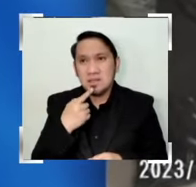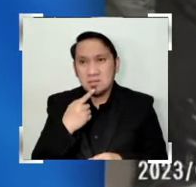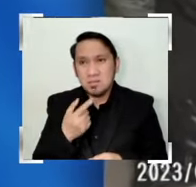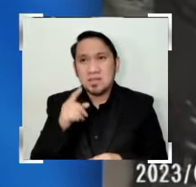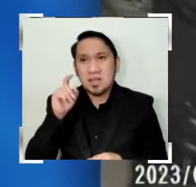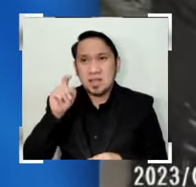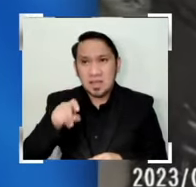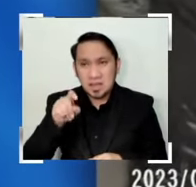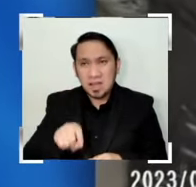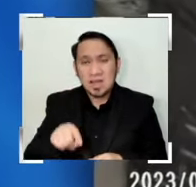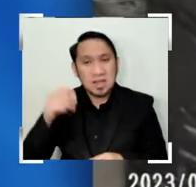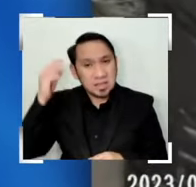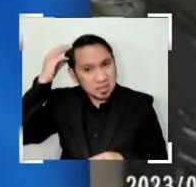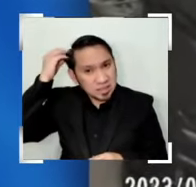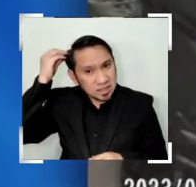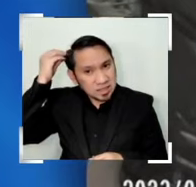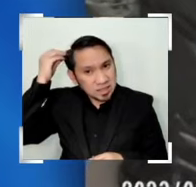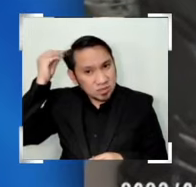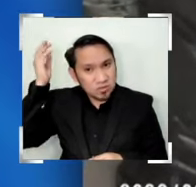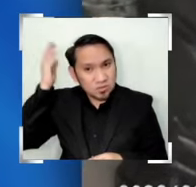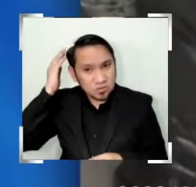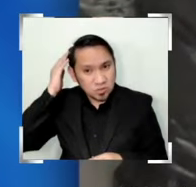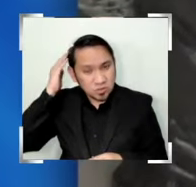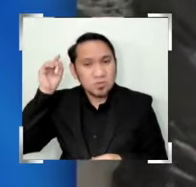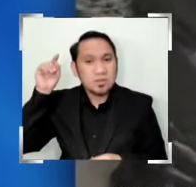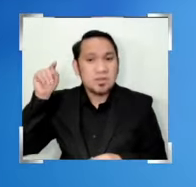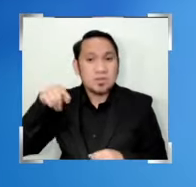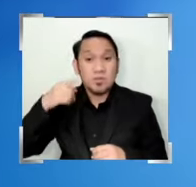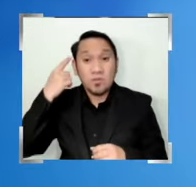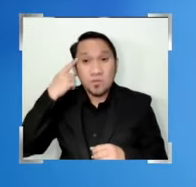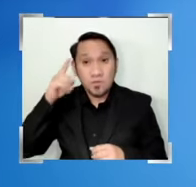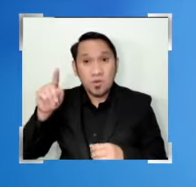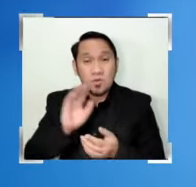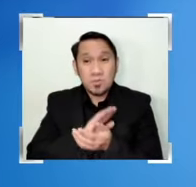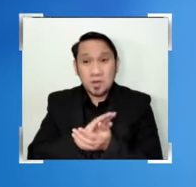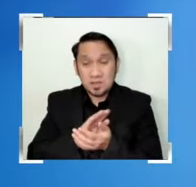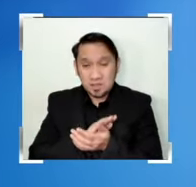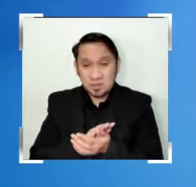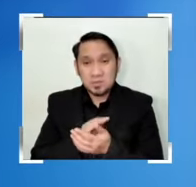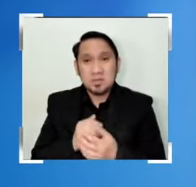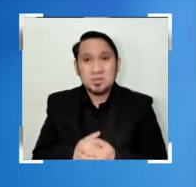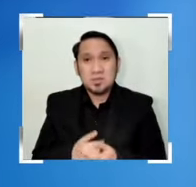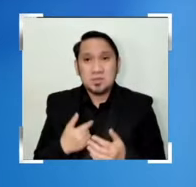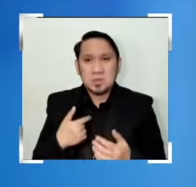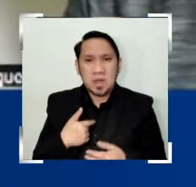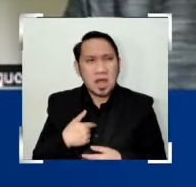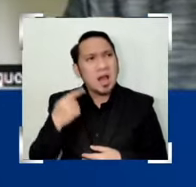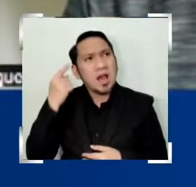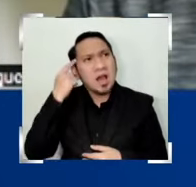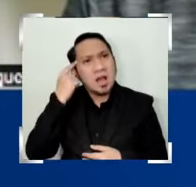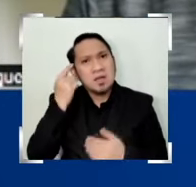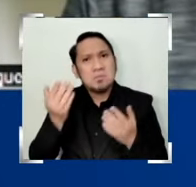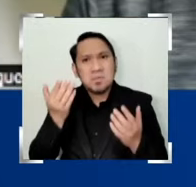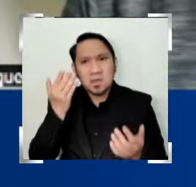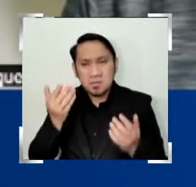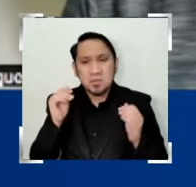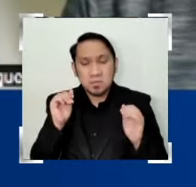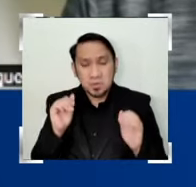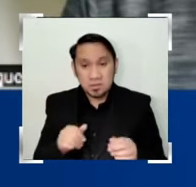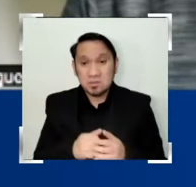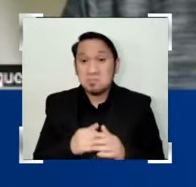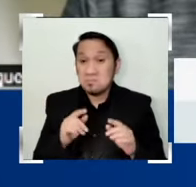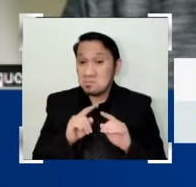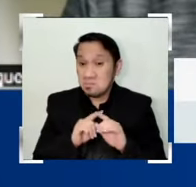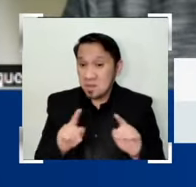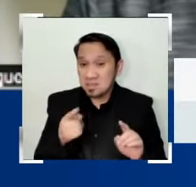ng buhok, ng maraming buhok para doon sa oil spill. So naisip ko, baka pwede. Pero paalala ng